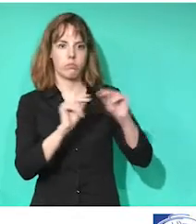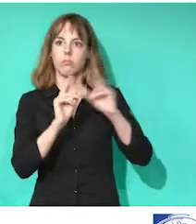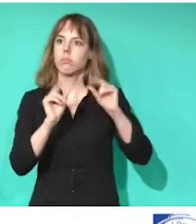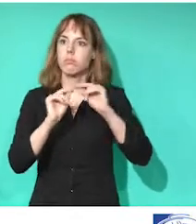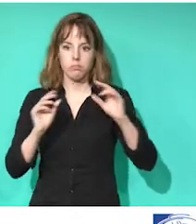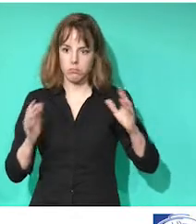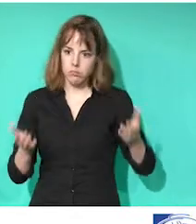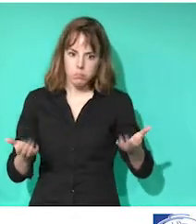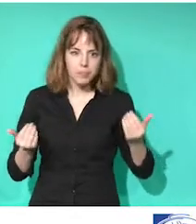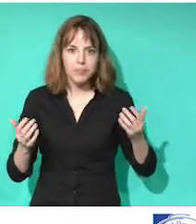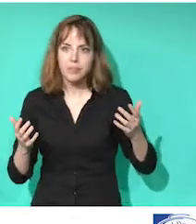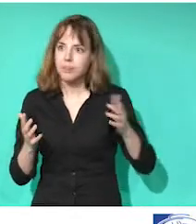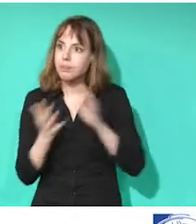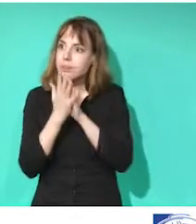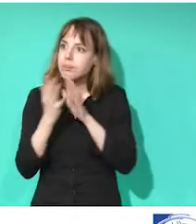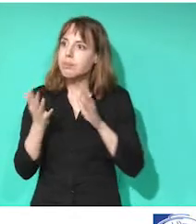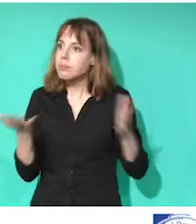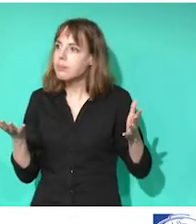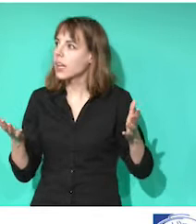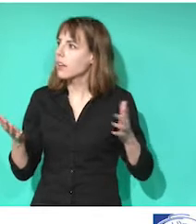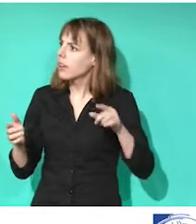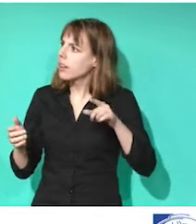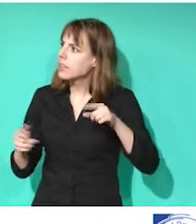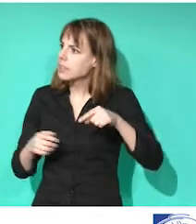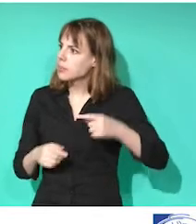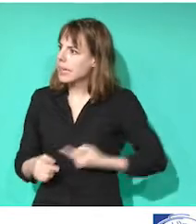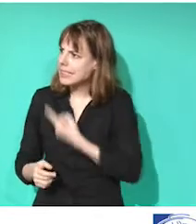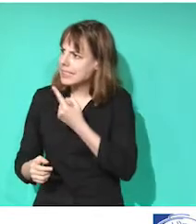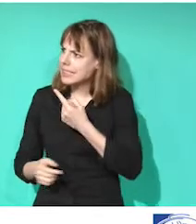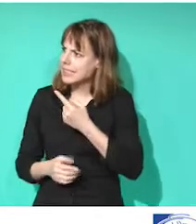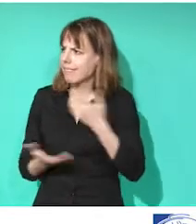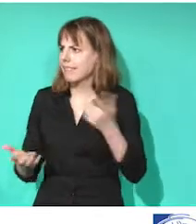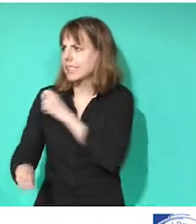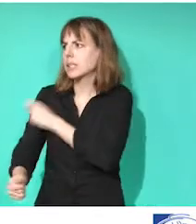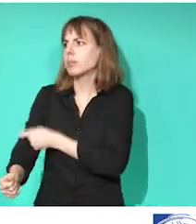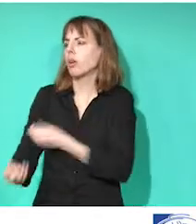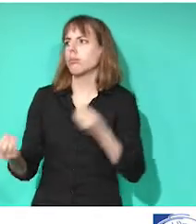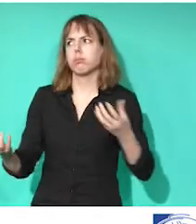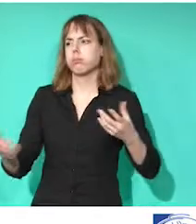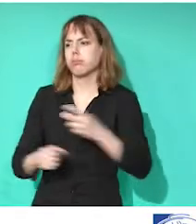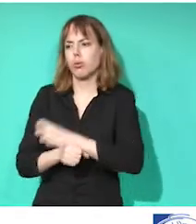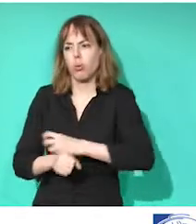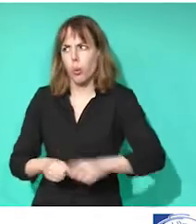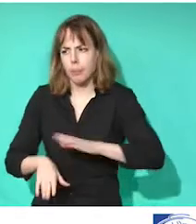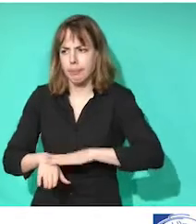été l'objet de cette rencontre. Alors évidemment, vous êtes blessé. C'est le sport. J'avais toujours dit que le sport, c'est très dangereux.